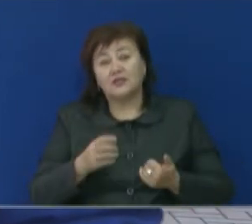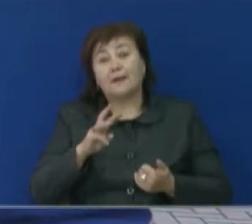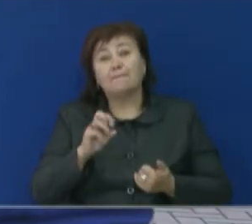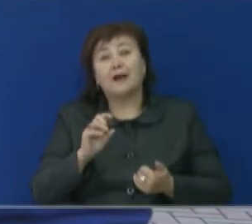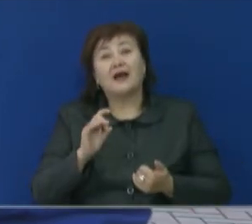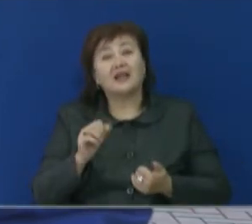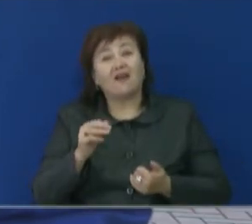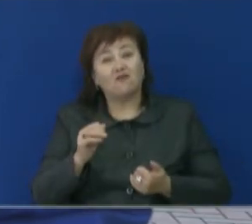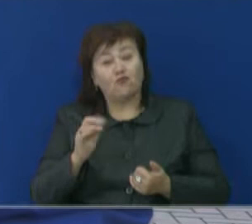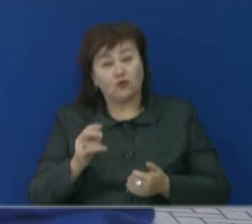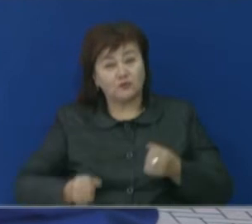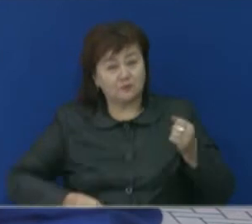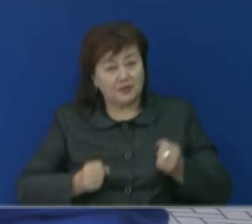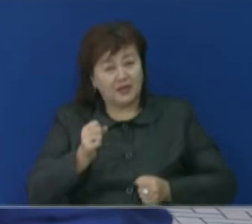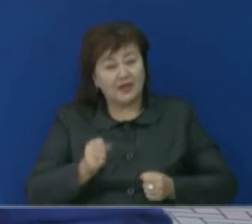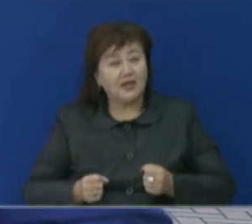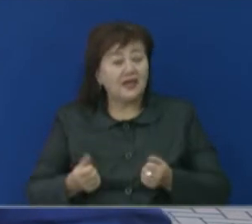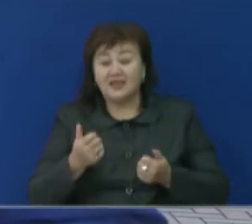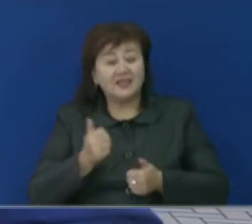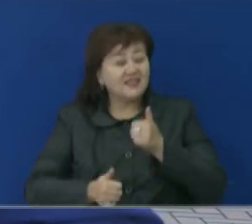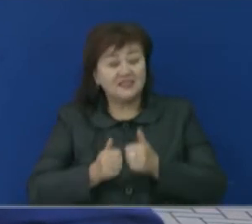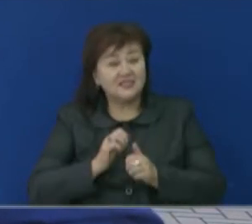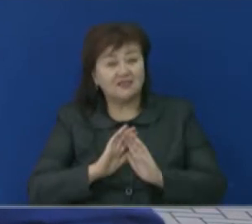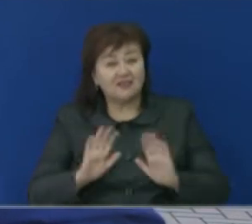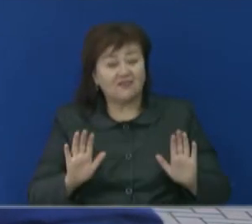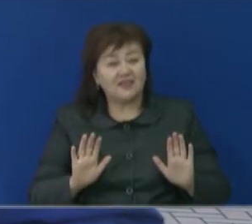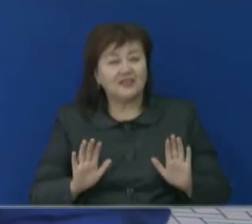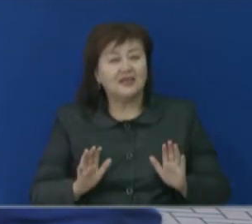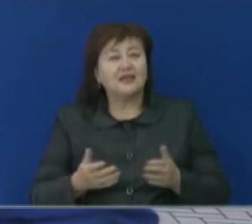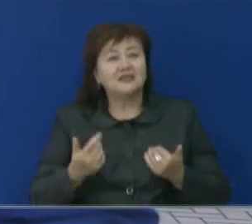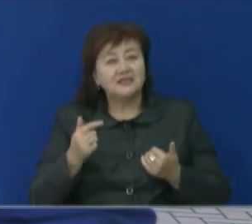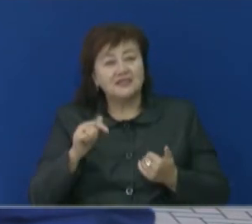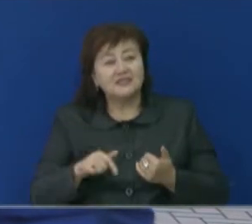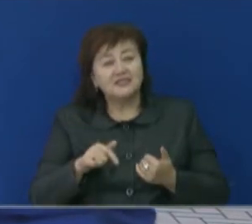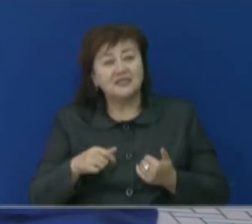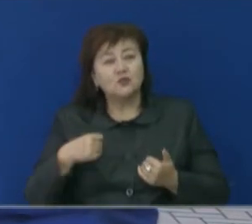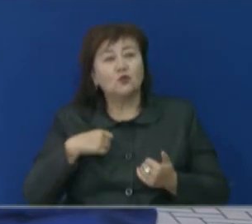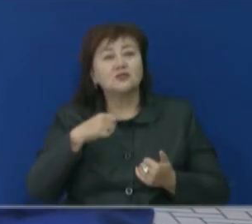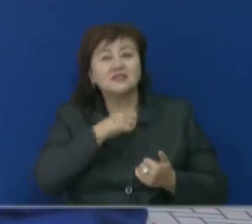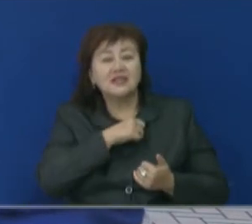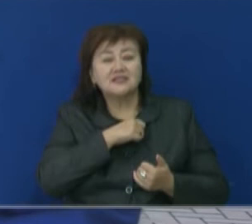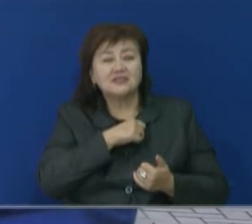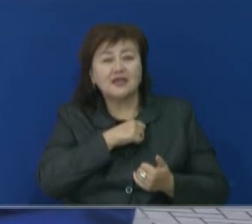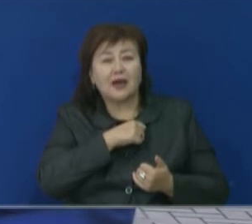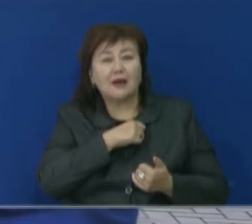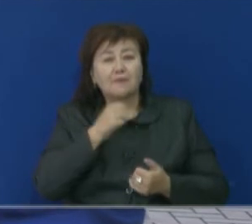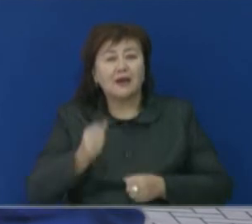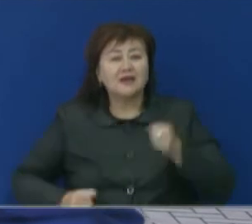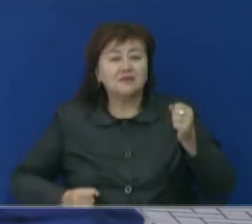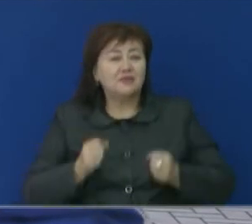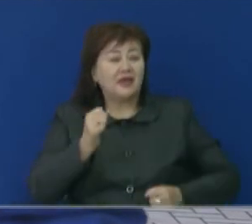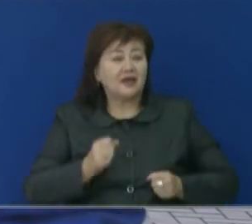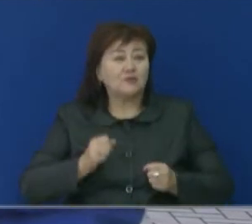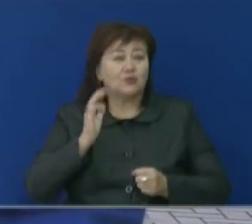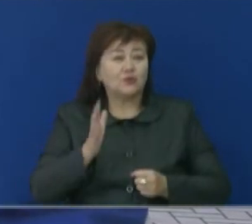ол жарыс емес, бірақ бұл жерде менің өзіммен өзім жарысым. Өзіммен өзім текетіресім.